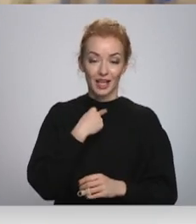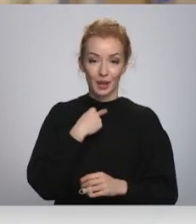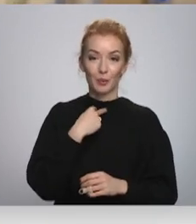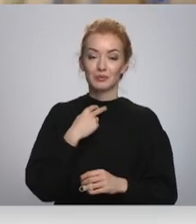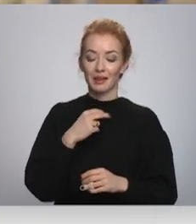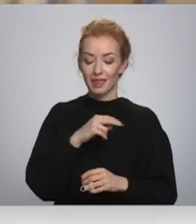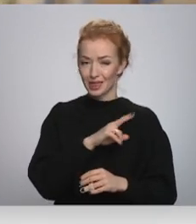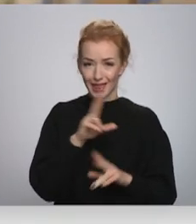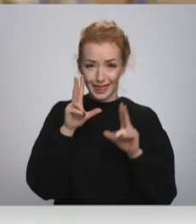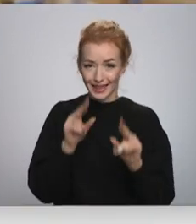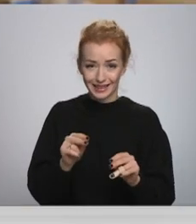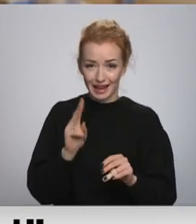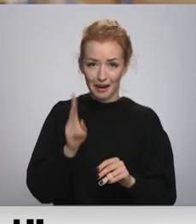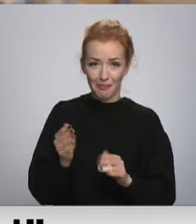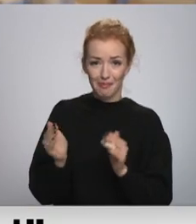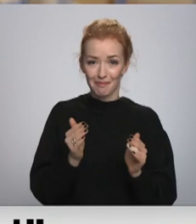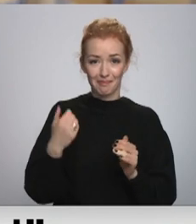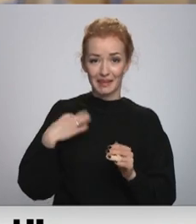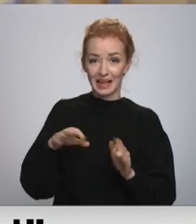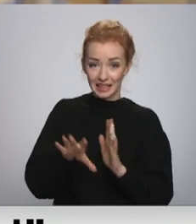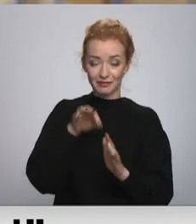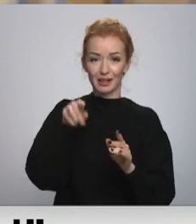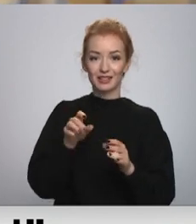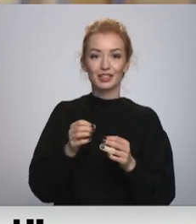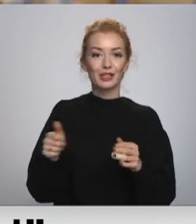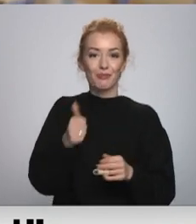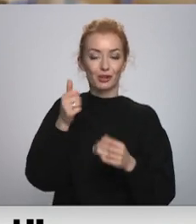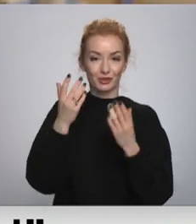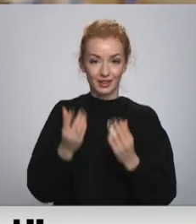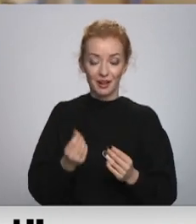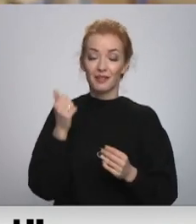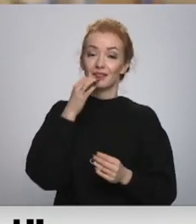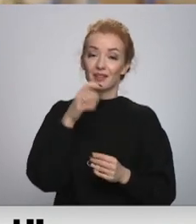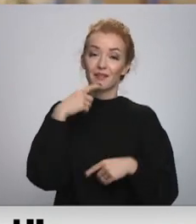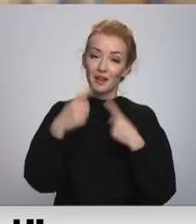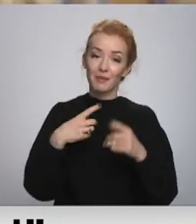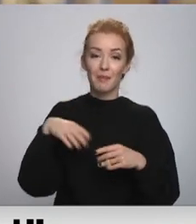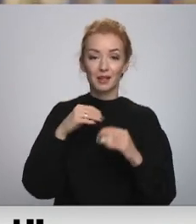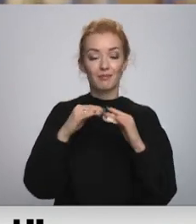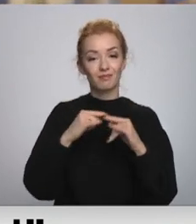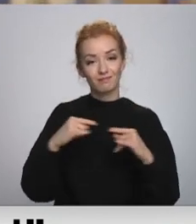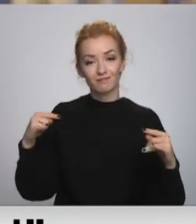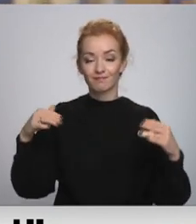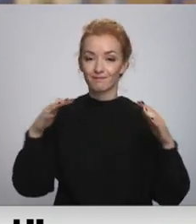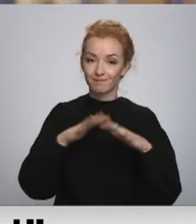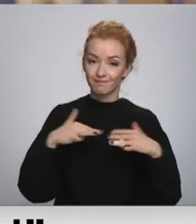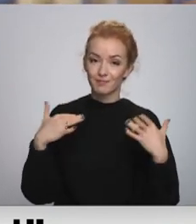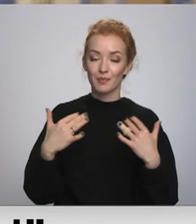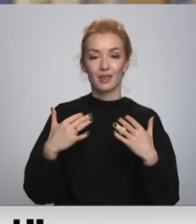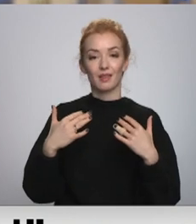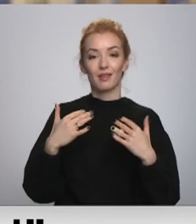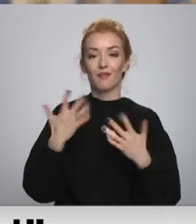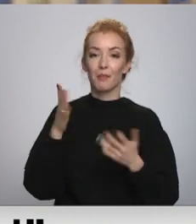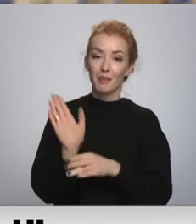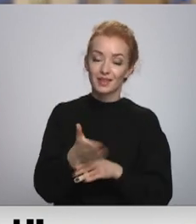kaut kā neticējās, ka izvēlēsies tādu nozīmīgu datumu. Parasti mēs svinam mājās, saklājam svētku galdu, ģimenes lokā. Vai izem kaut kur